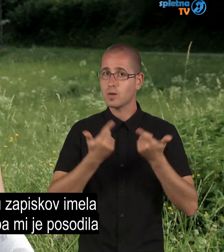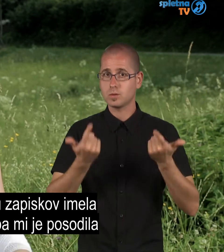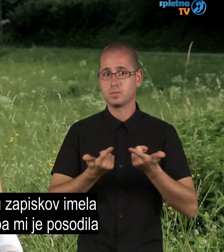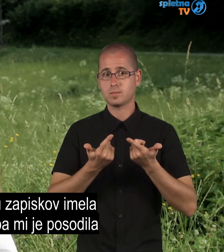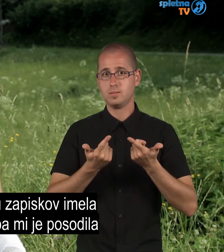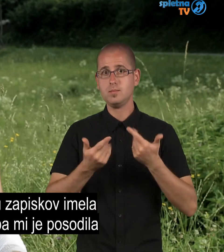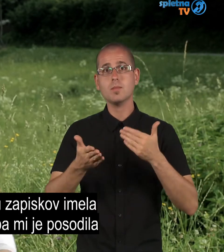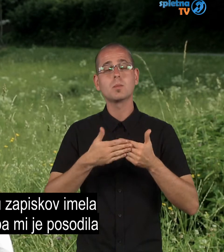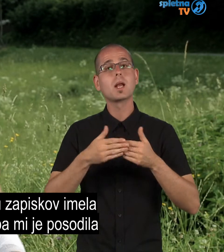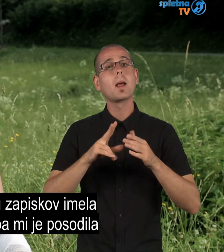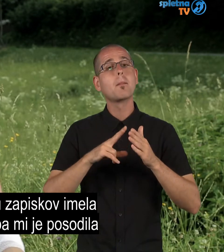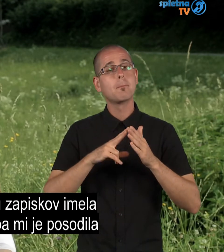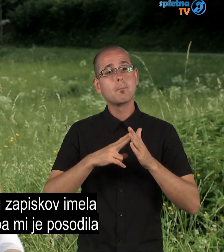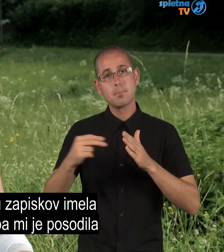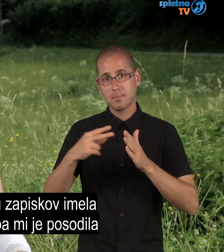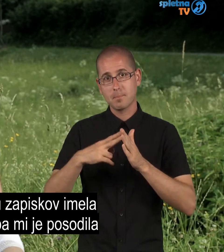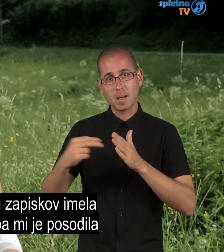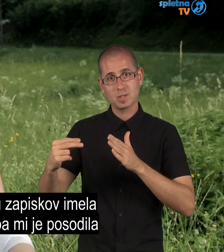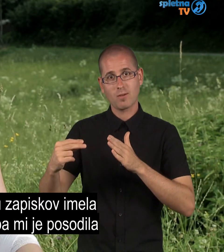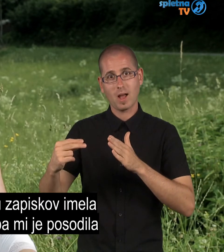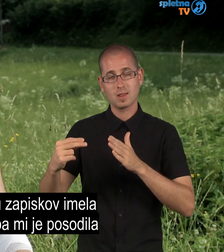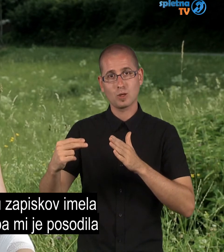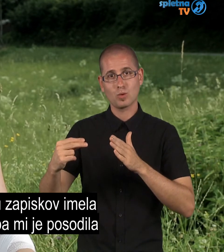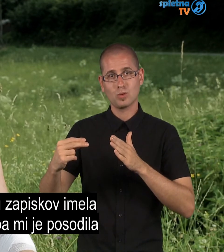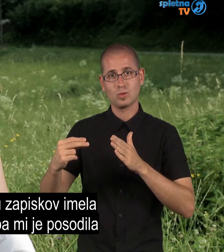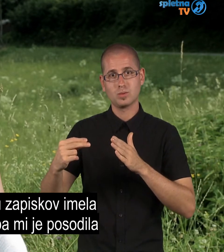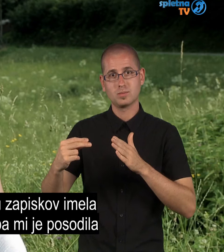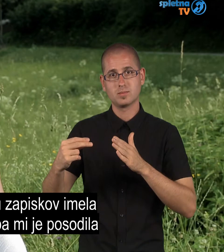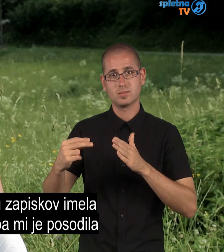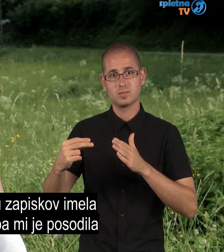lahko pri prepisovanju